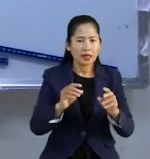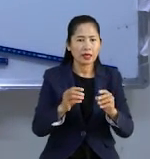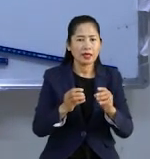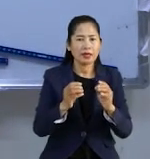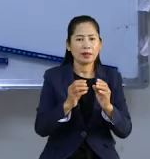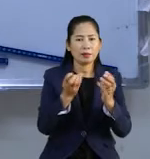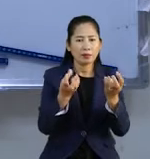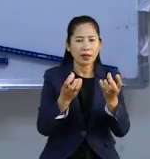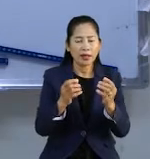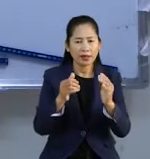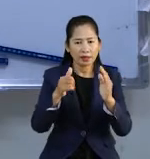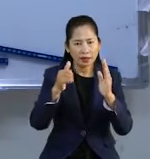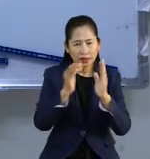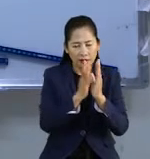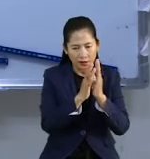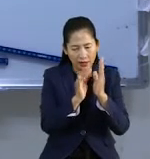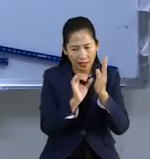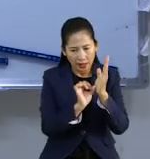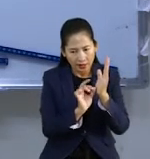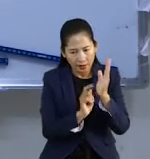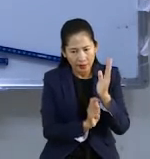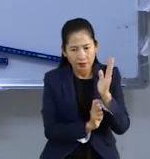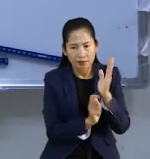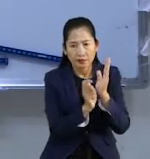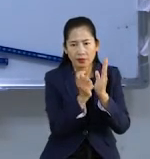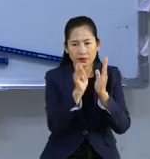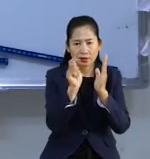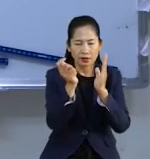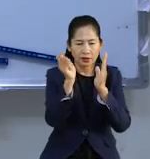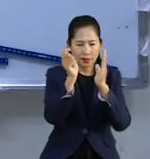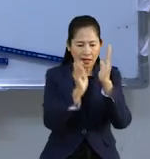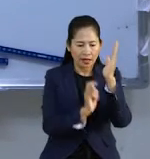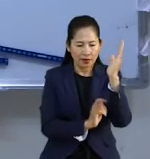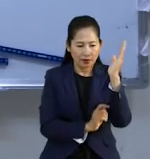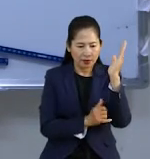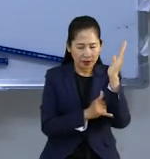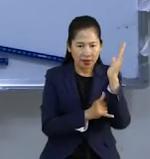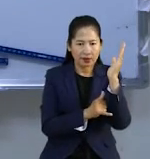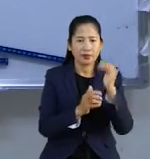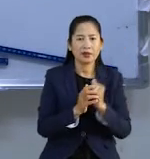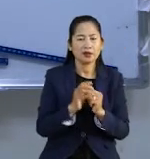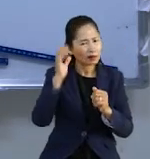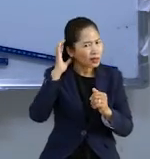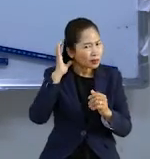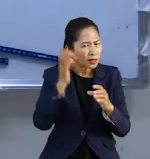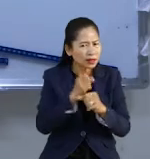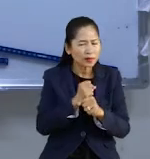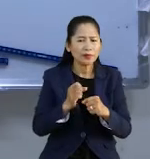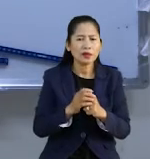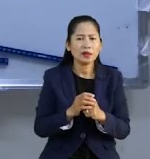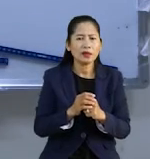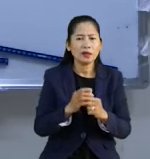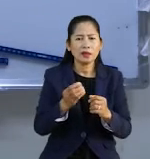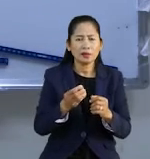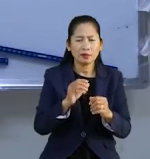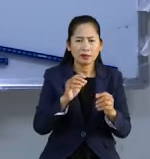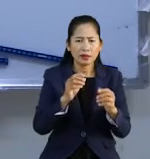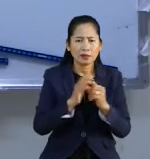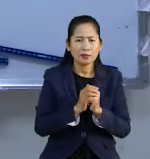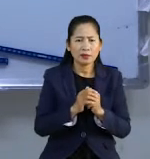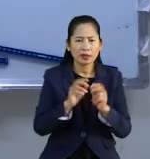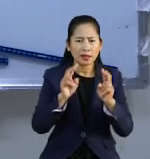ดามแรงบาก็อาศัยใบกล้ามดามแรงก้นสลับบานได้ก้นอาศัยใบนั่งใส่แ